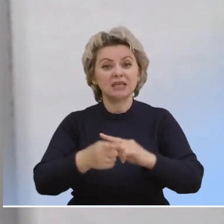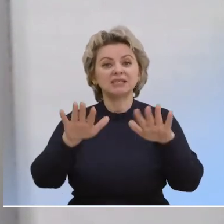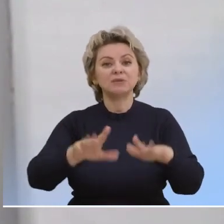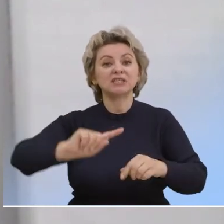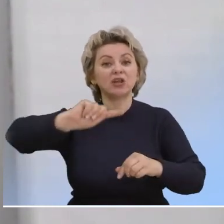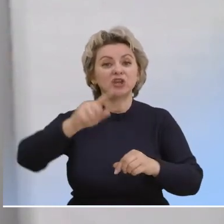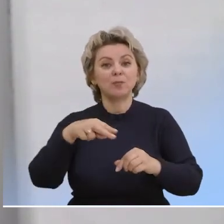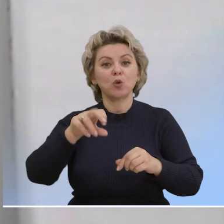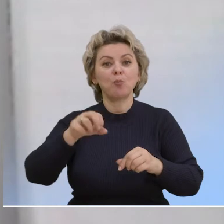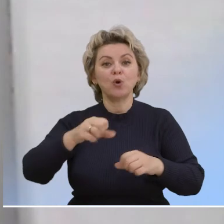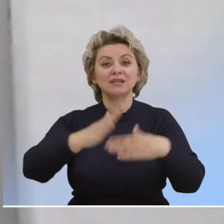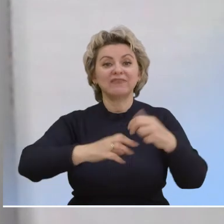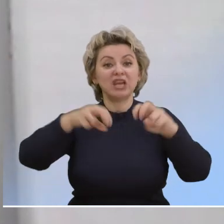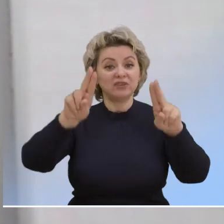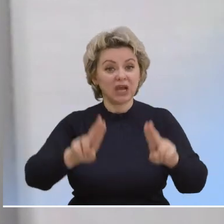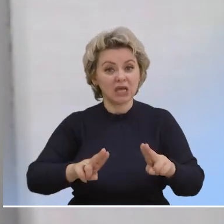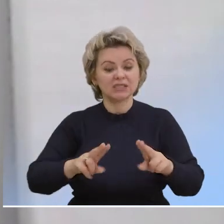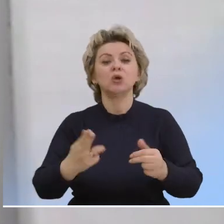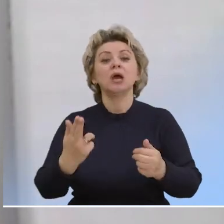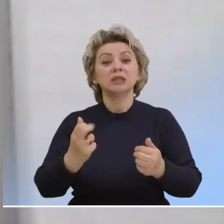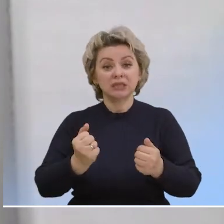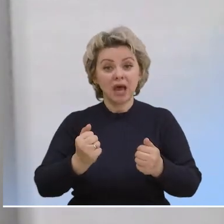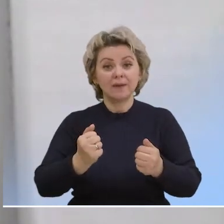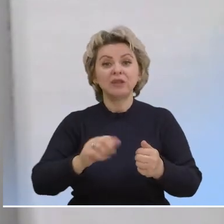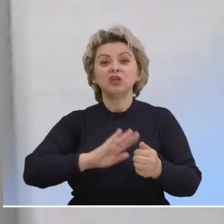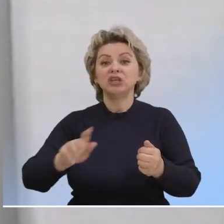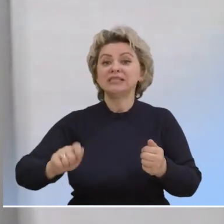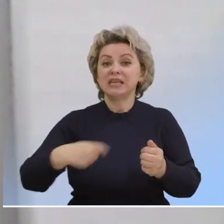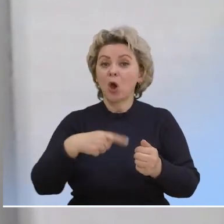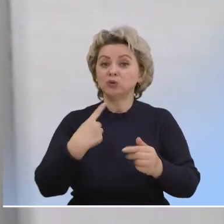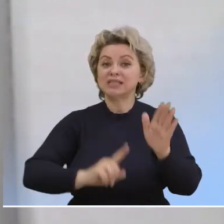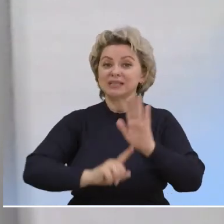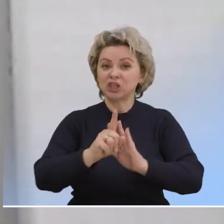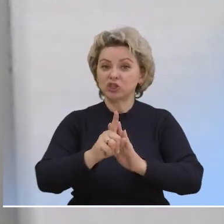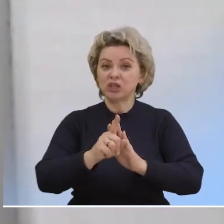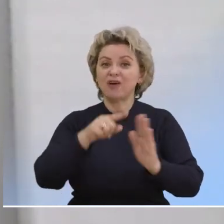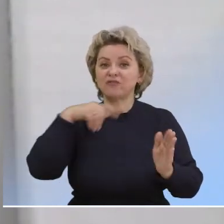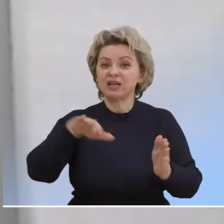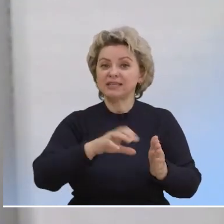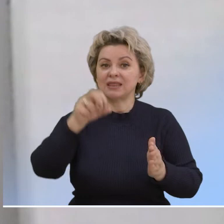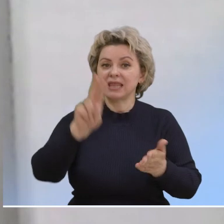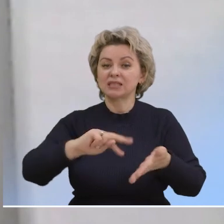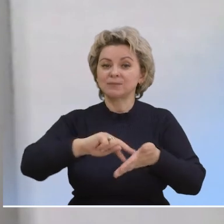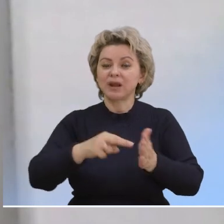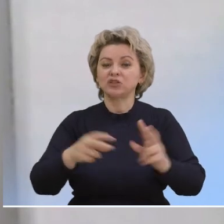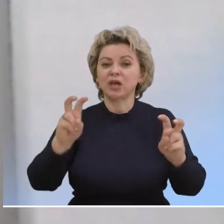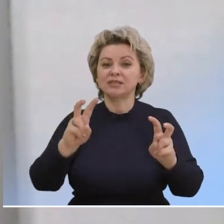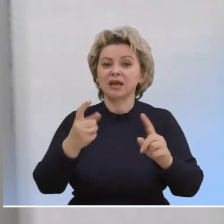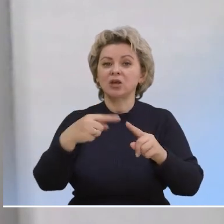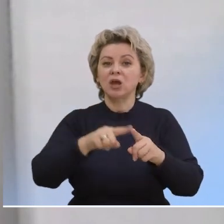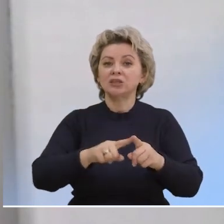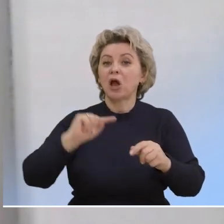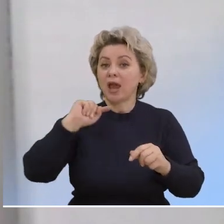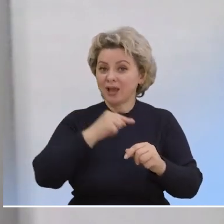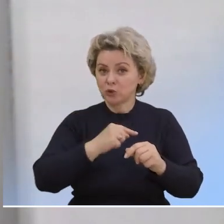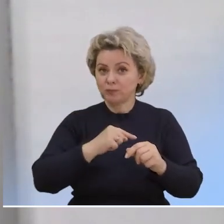меняются требования по квалификации. Да, то есть и недаром у нас запущен в России нацпроект, который называется «Кадры